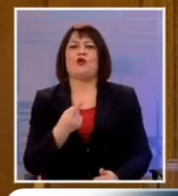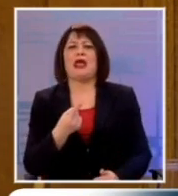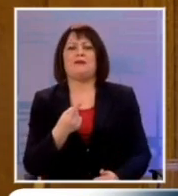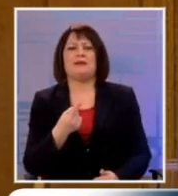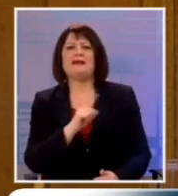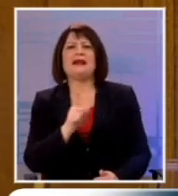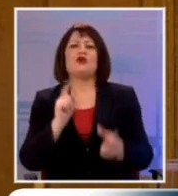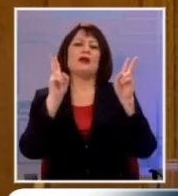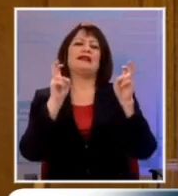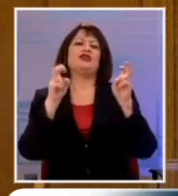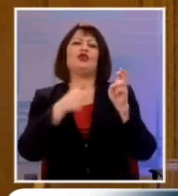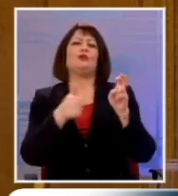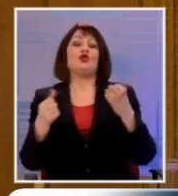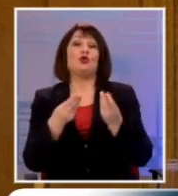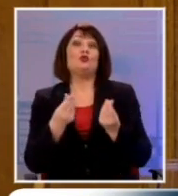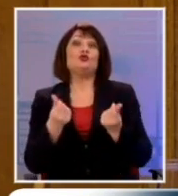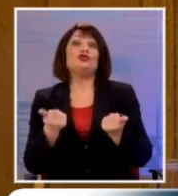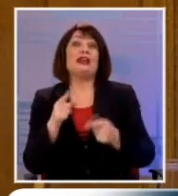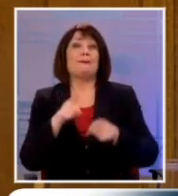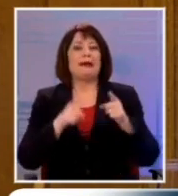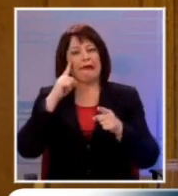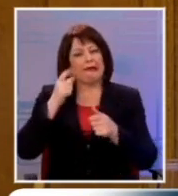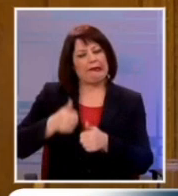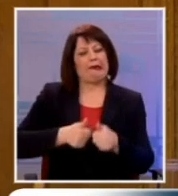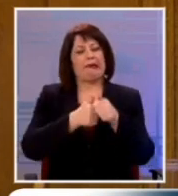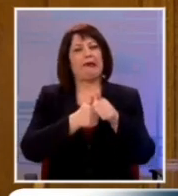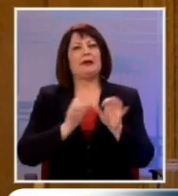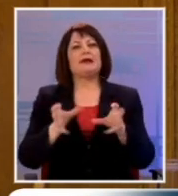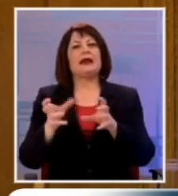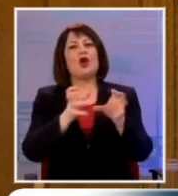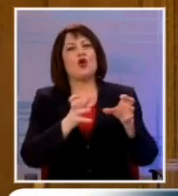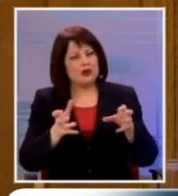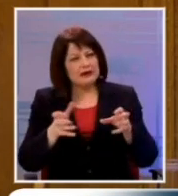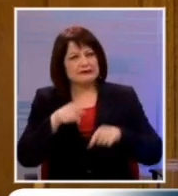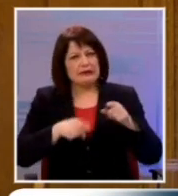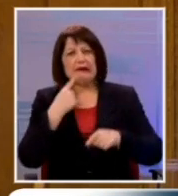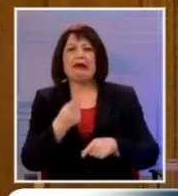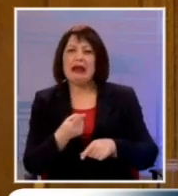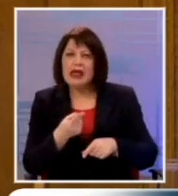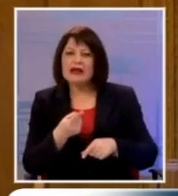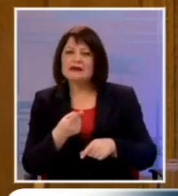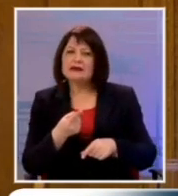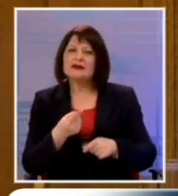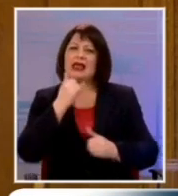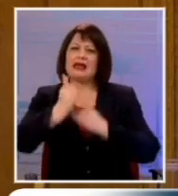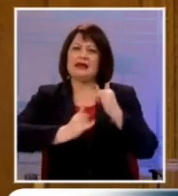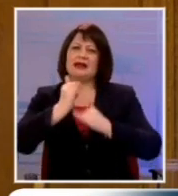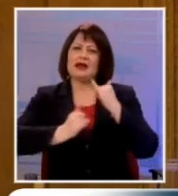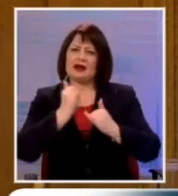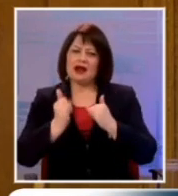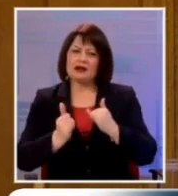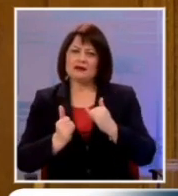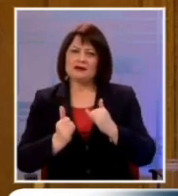που πίσω του θα κρύβονται και εκείνοι, που στα ΜΜΕ και μέσα στα δίκτυα κοινωνικής